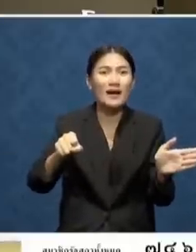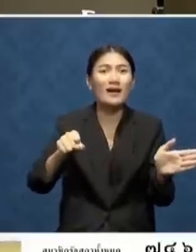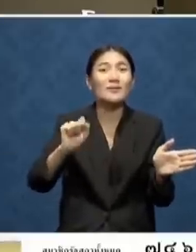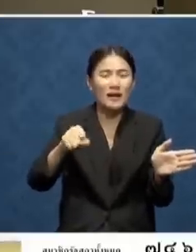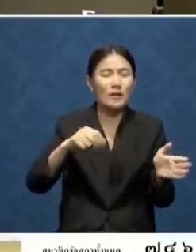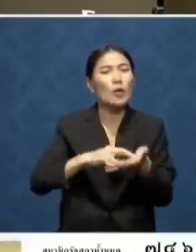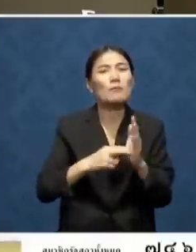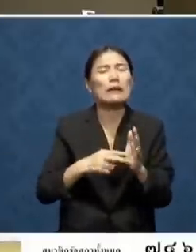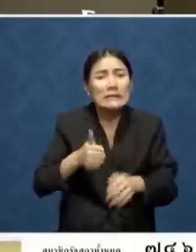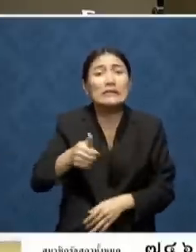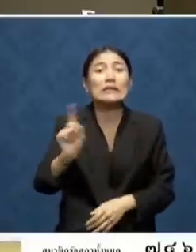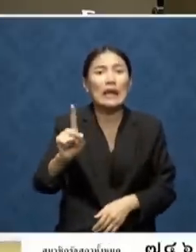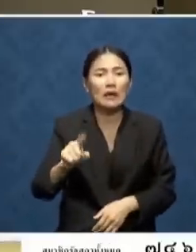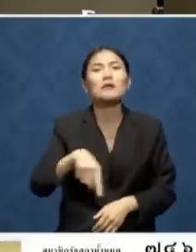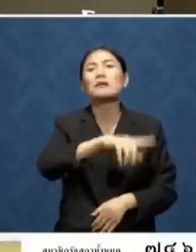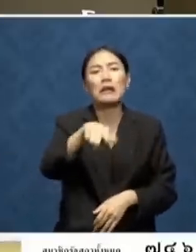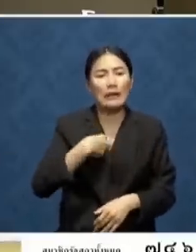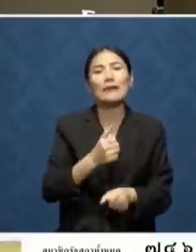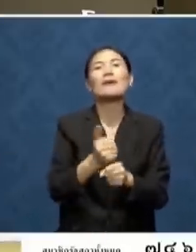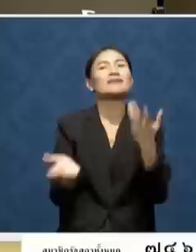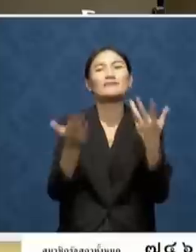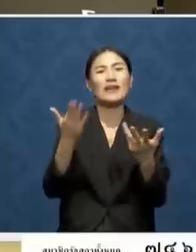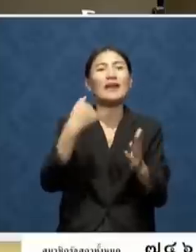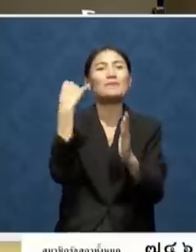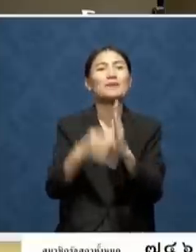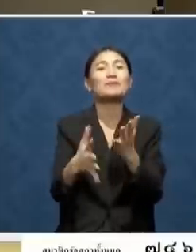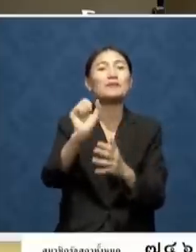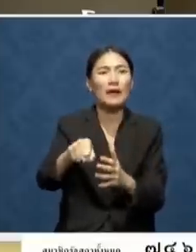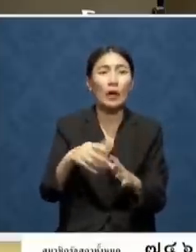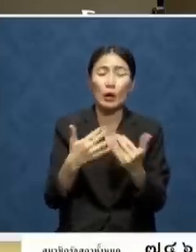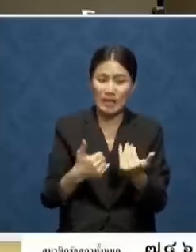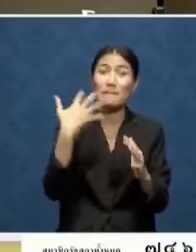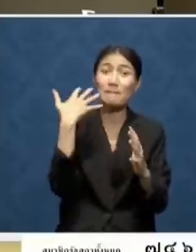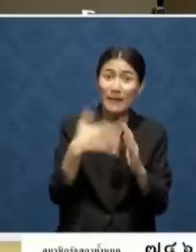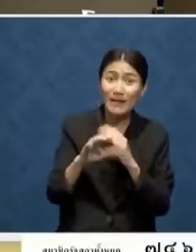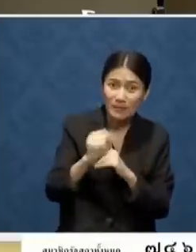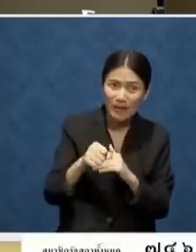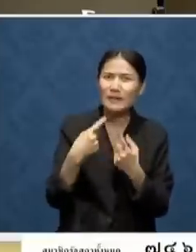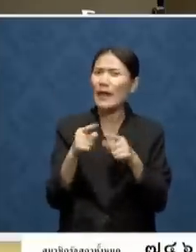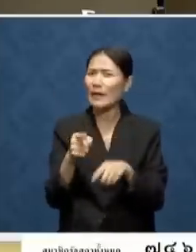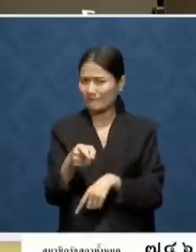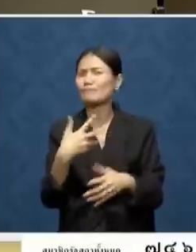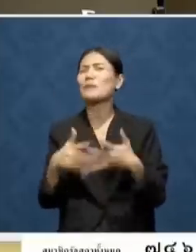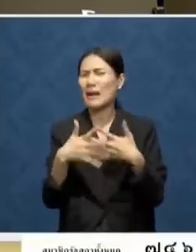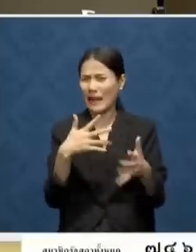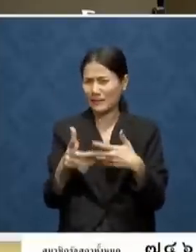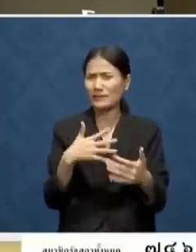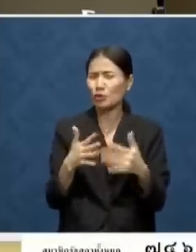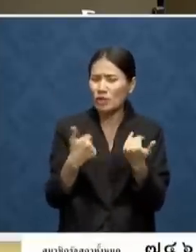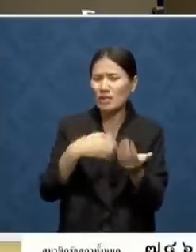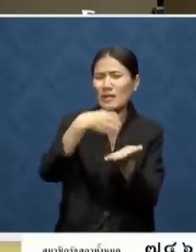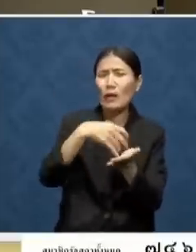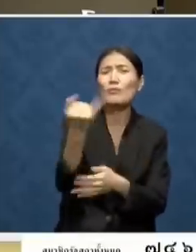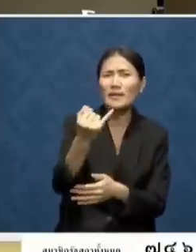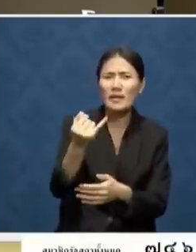สัญญาค่ะถึงแม้ว่าท่านจะพลาดในครั้งนี้นะคะท่านยังมีโอกาสอีกครั้งในการแถลงงบประมาณนะคะที่กำลังจะมาถึง